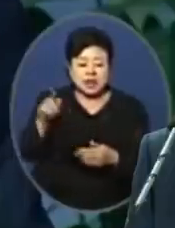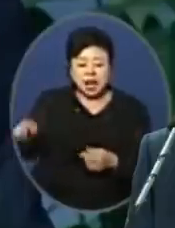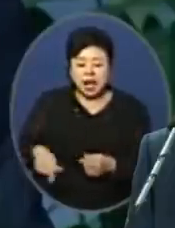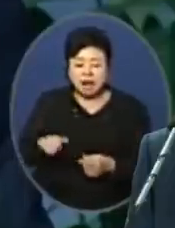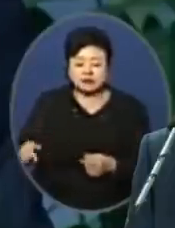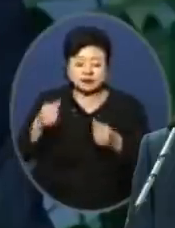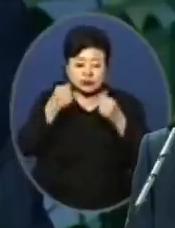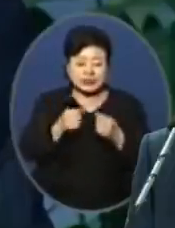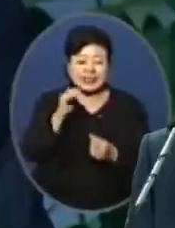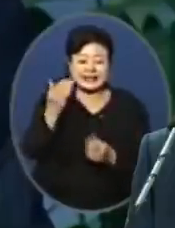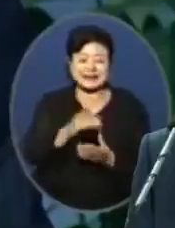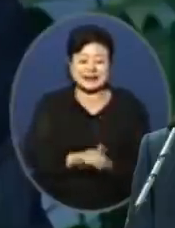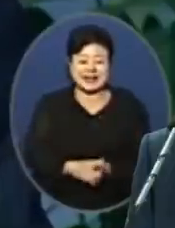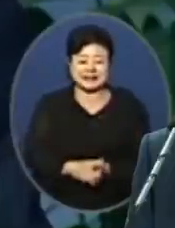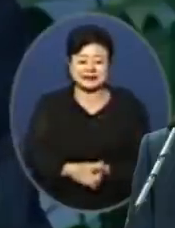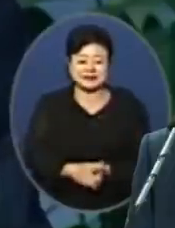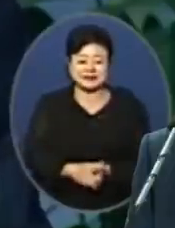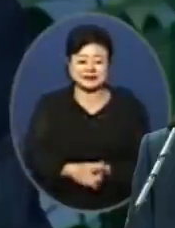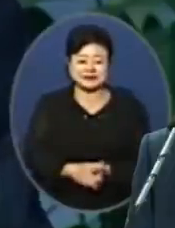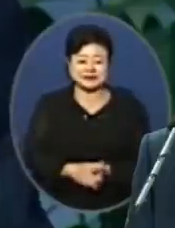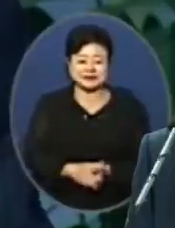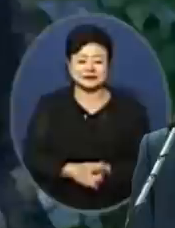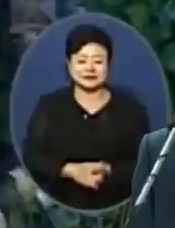하루하루를 살아갈 수 있게 되는 것입니다.